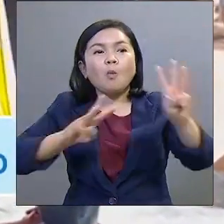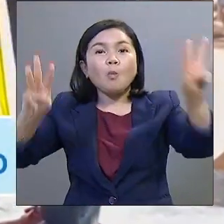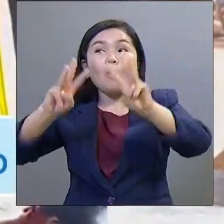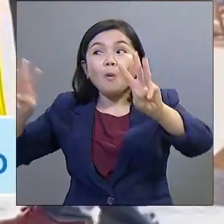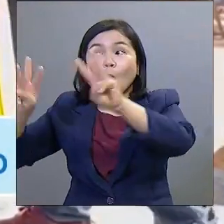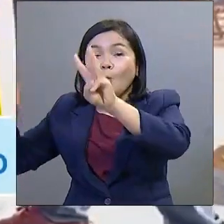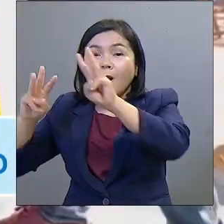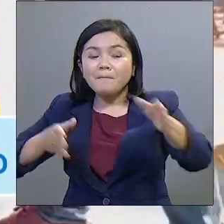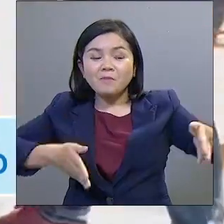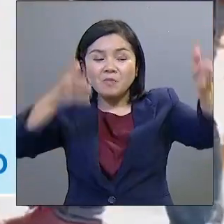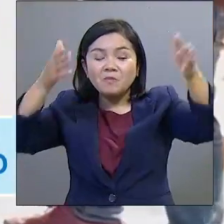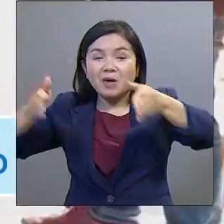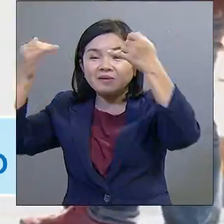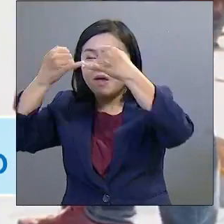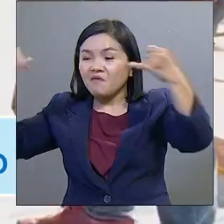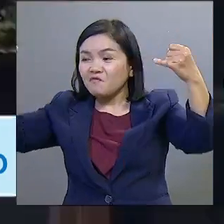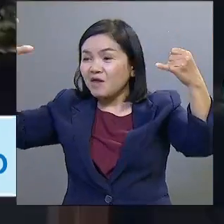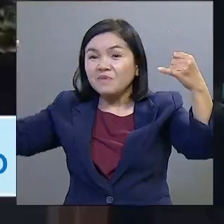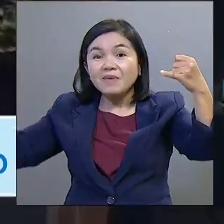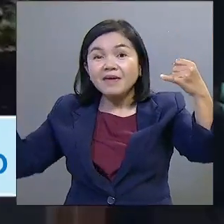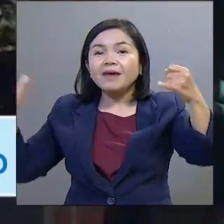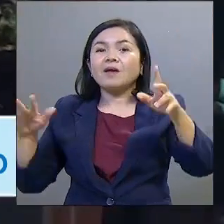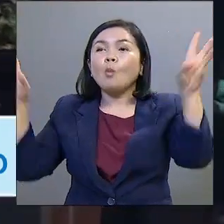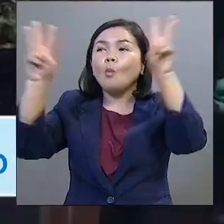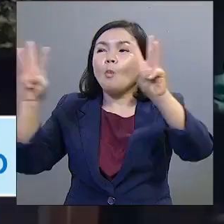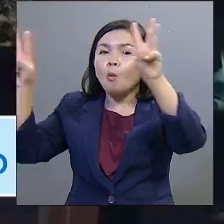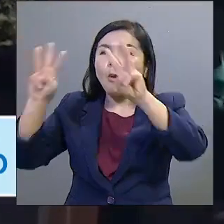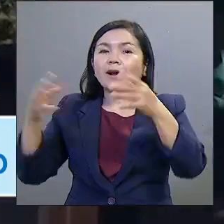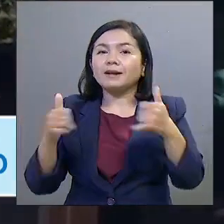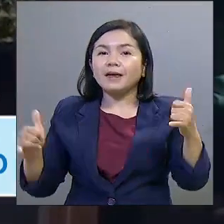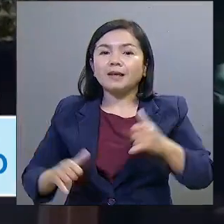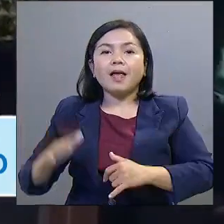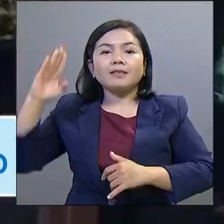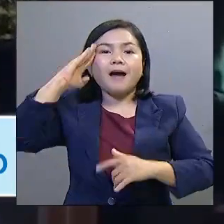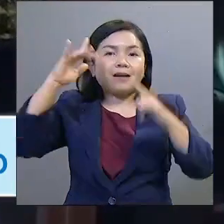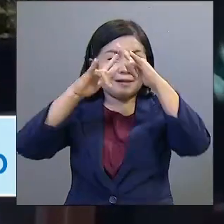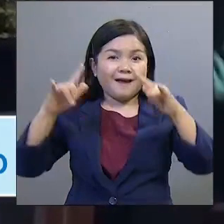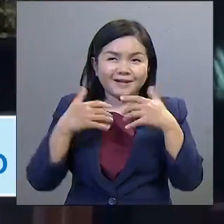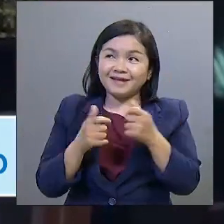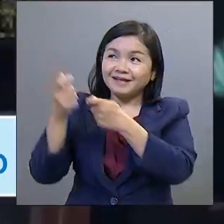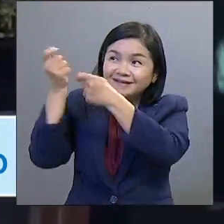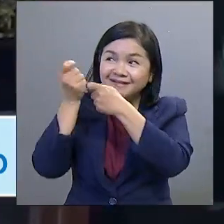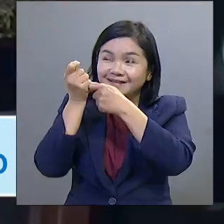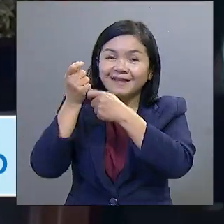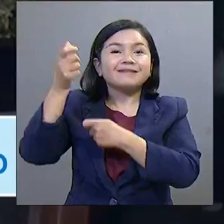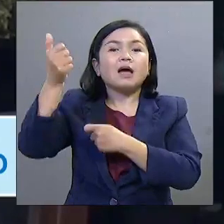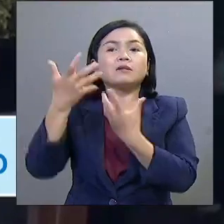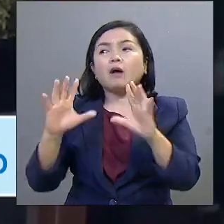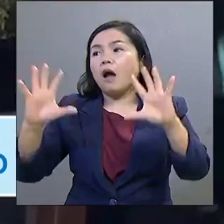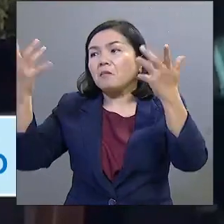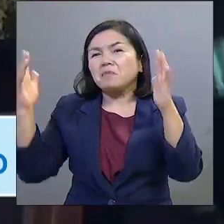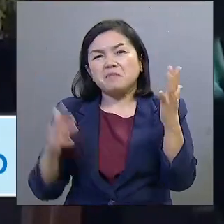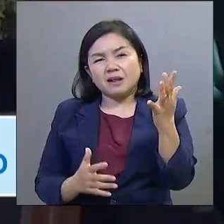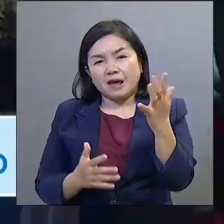บ้านมันไม่สูงอ่ะ สายไฟอีก เออคือไปแบบไปสนามกีฬาในค่ายเมื่อก่อนผมอยู่ค่ายทหารคือเล่นได้แล้วแต่ถือว่าเหล่านั้นเดี๋ยวนี้มันหายไป